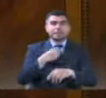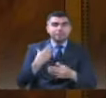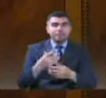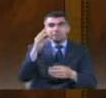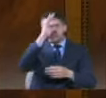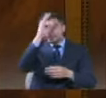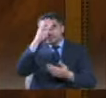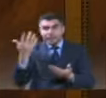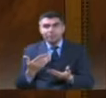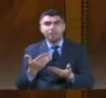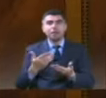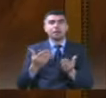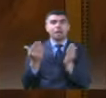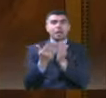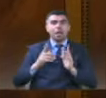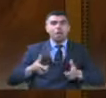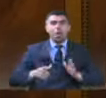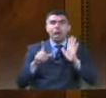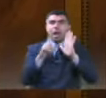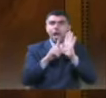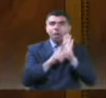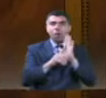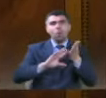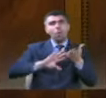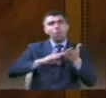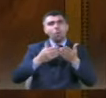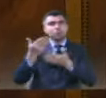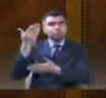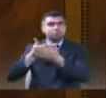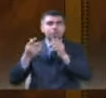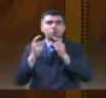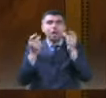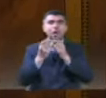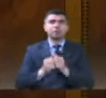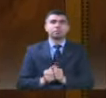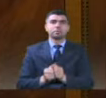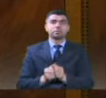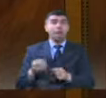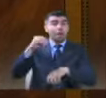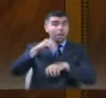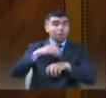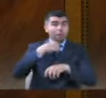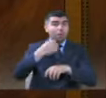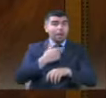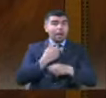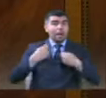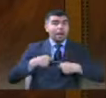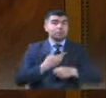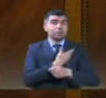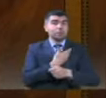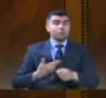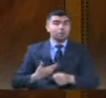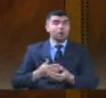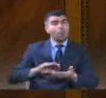السياسي، المحور القانوني والمحور الاقتصادي كذلك. لكن السيد رئيس الحكومة لا